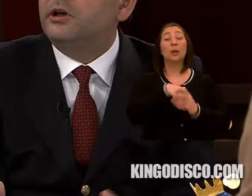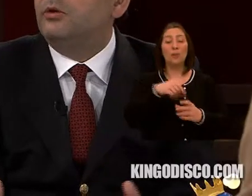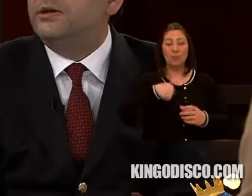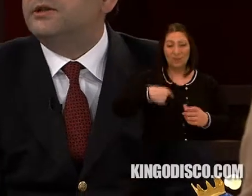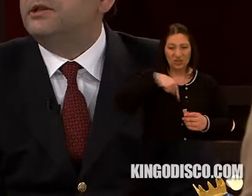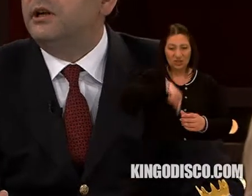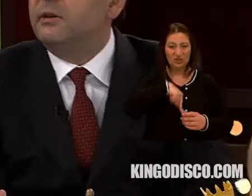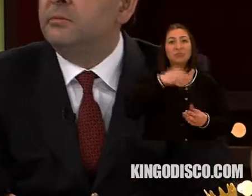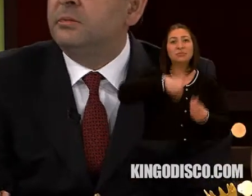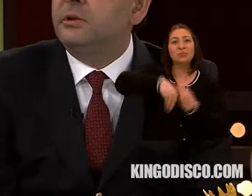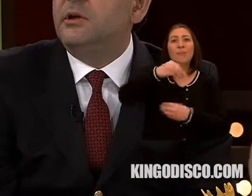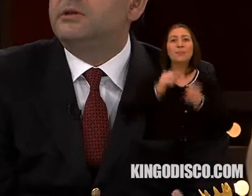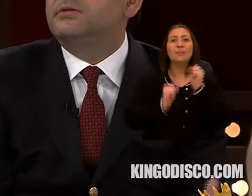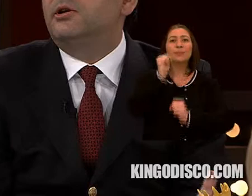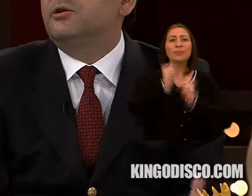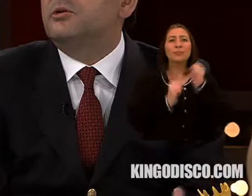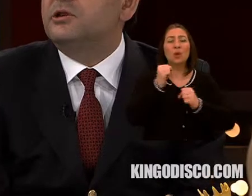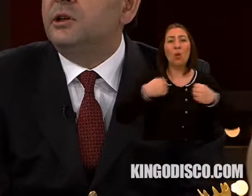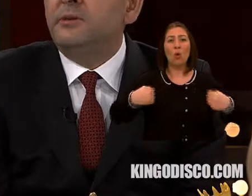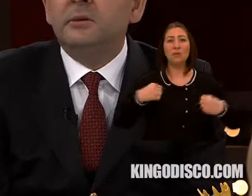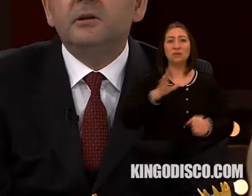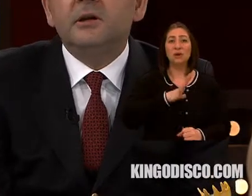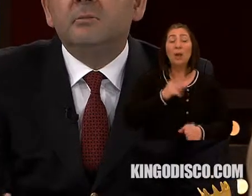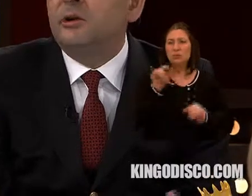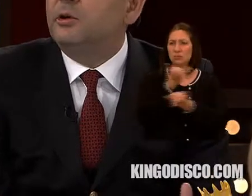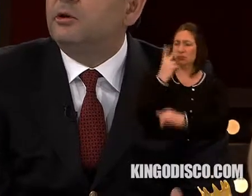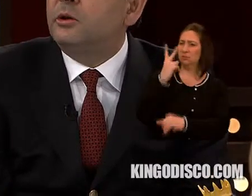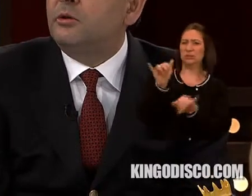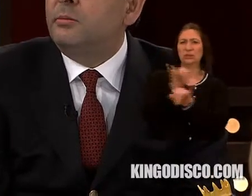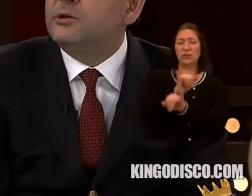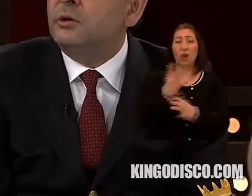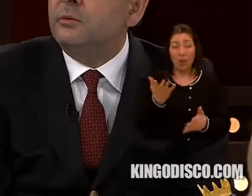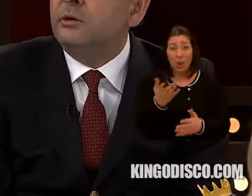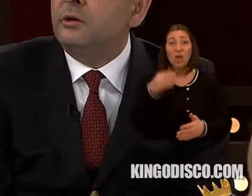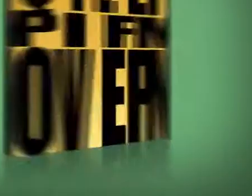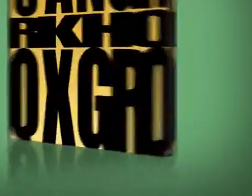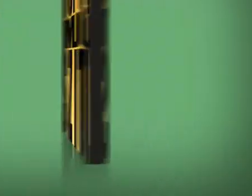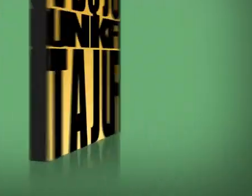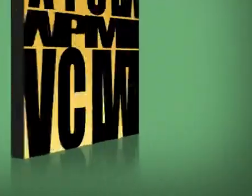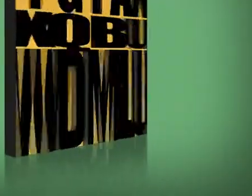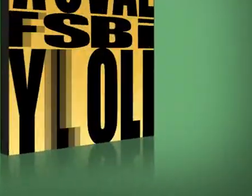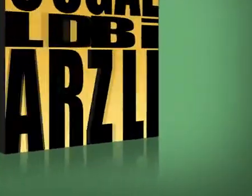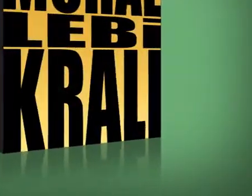Metabolik olarak obez kişiler var. Siz bakıyorsunuz zayıf ama metabolik olarak obez olabiliyor.